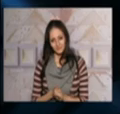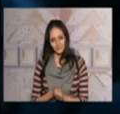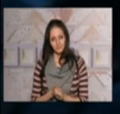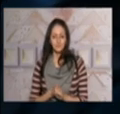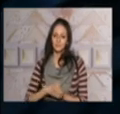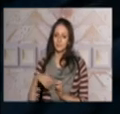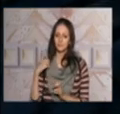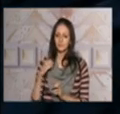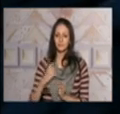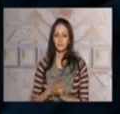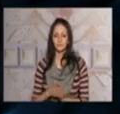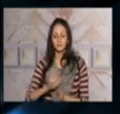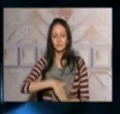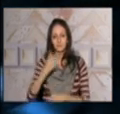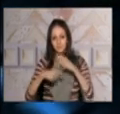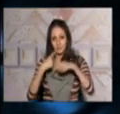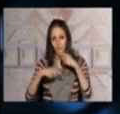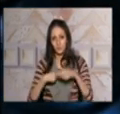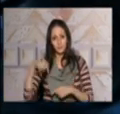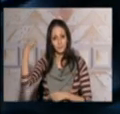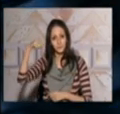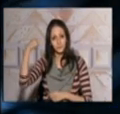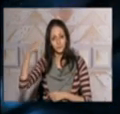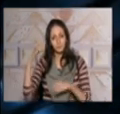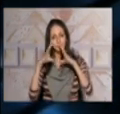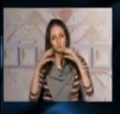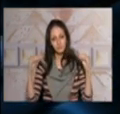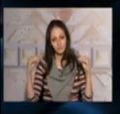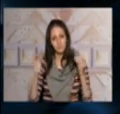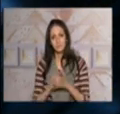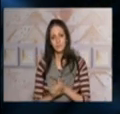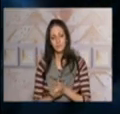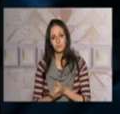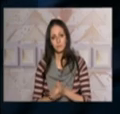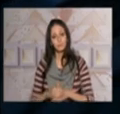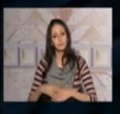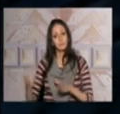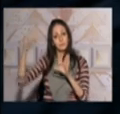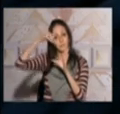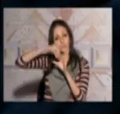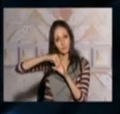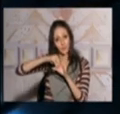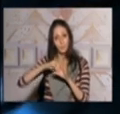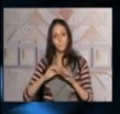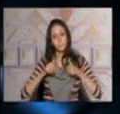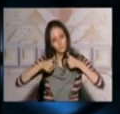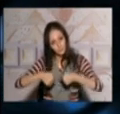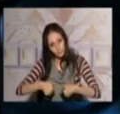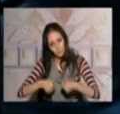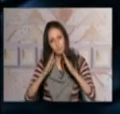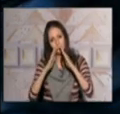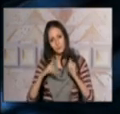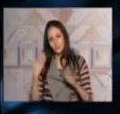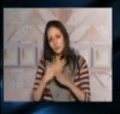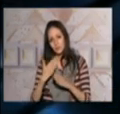الرئيس الروماني الحقيقه قال ايه. ندعم الجهود المصريه لايجاد حل